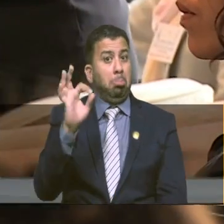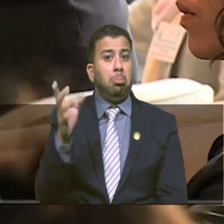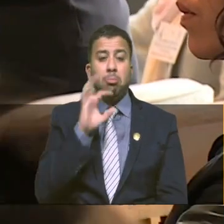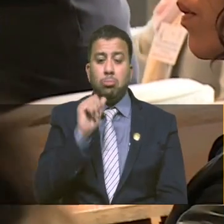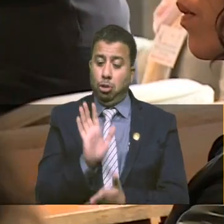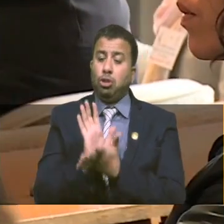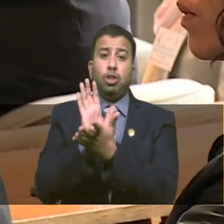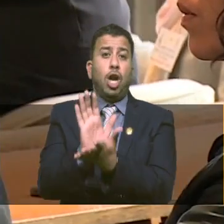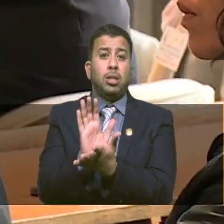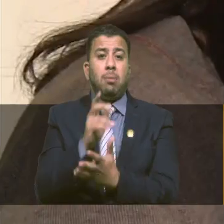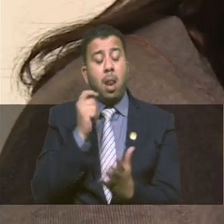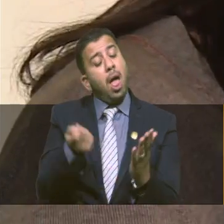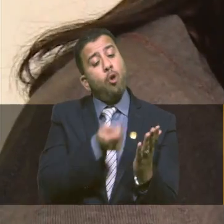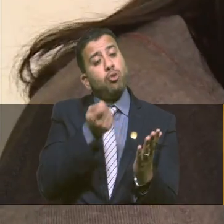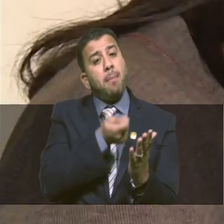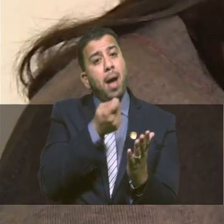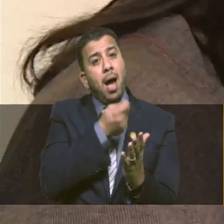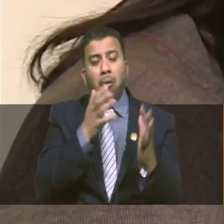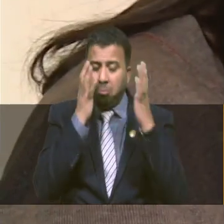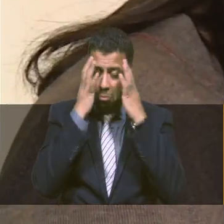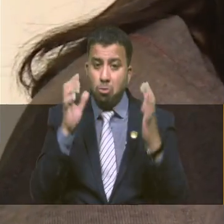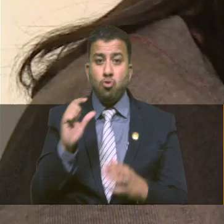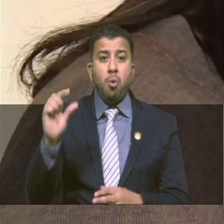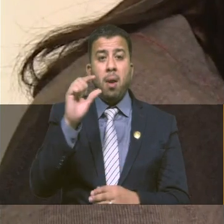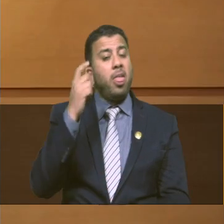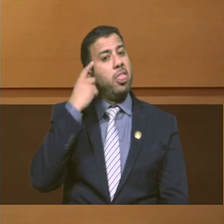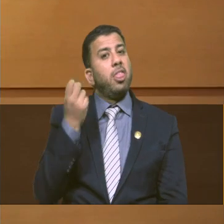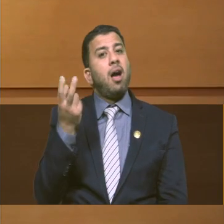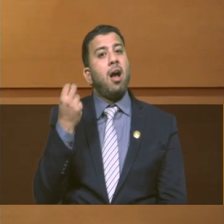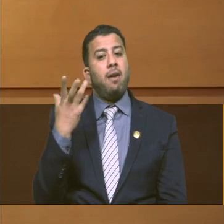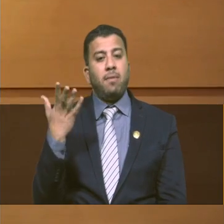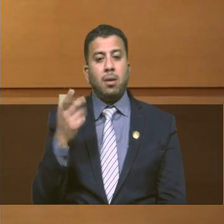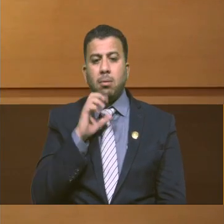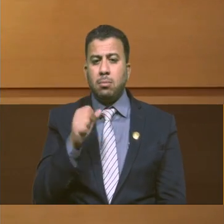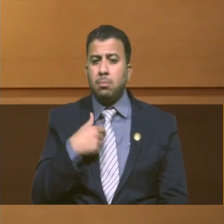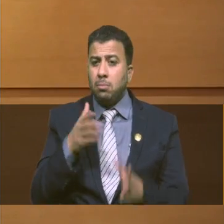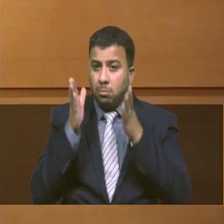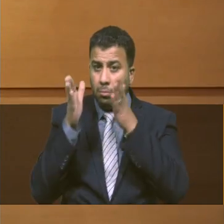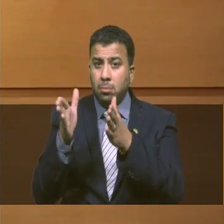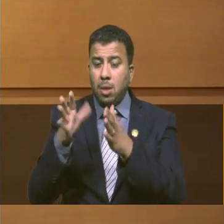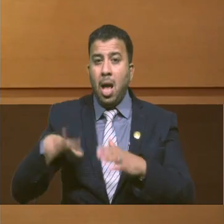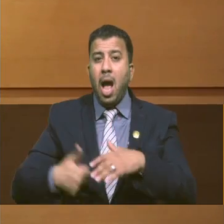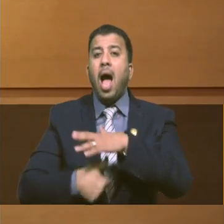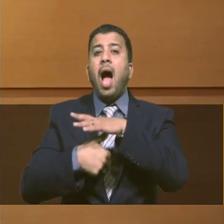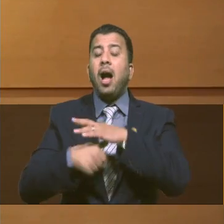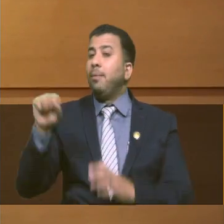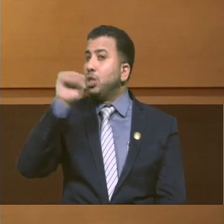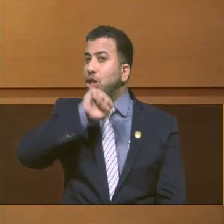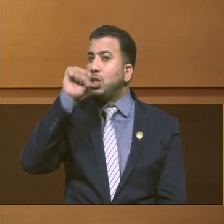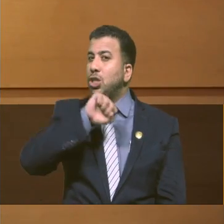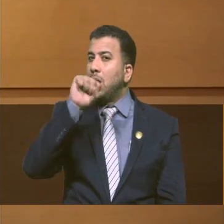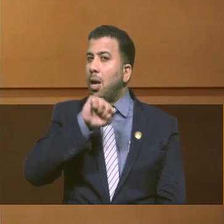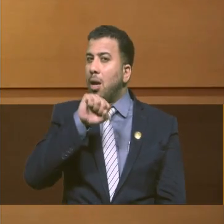الجائزة بحضور أدباء ونخبة دبلوماسية وثقافية. فلقد حرص صاحب السمو حاكم الشارقة